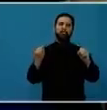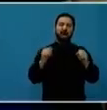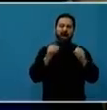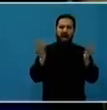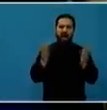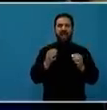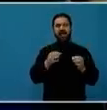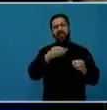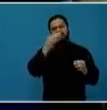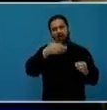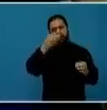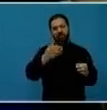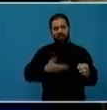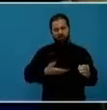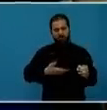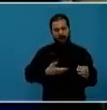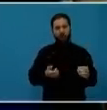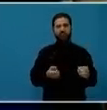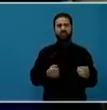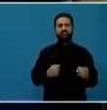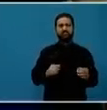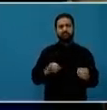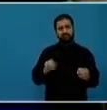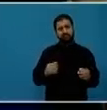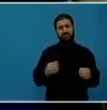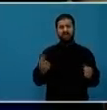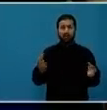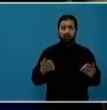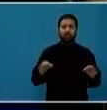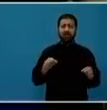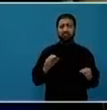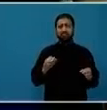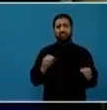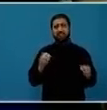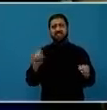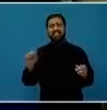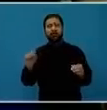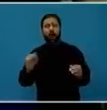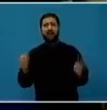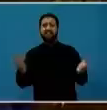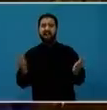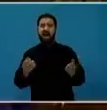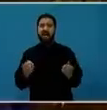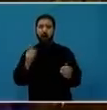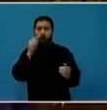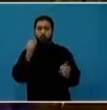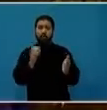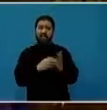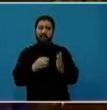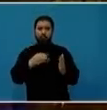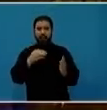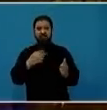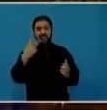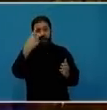preot în cazuri individuale, cu post, rugăciune și spovedanie. Dar ne spune Părintele Necula